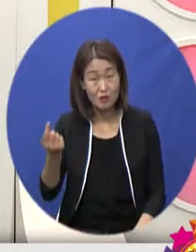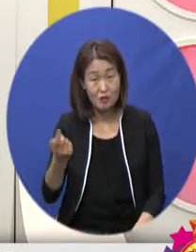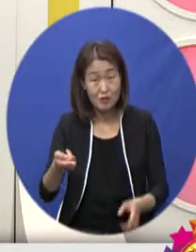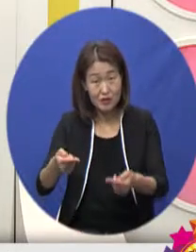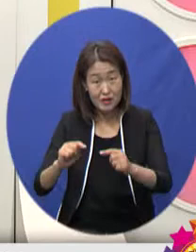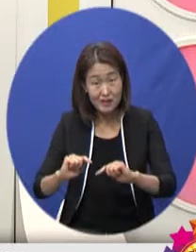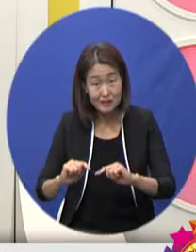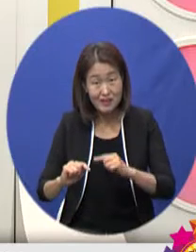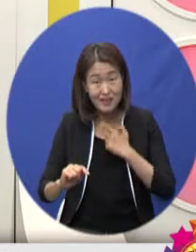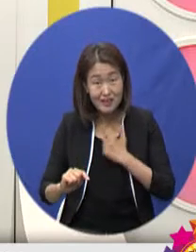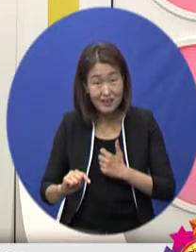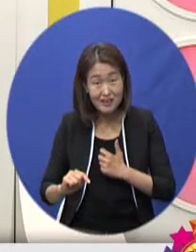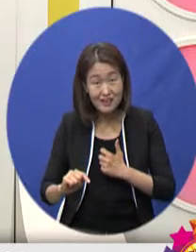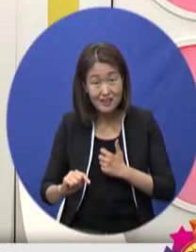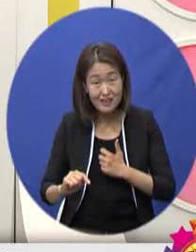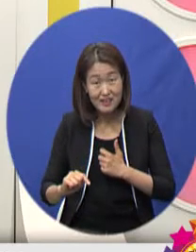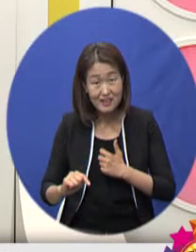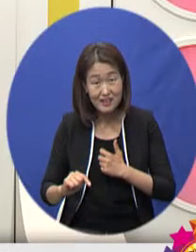보네.